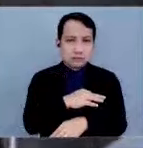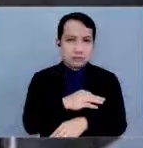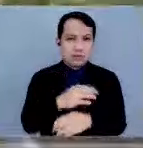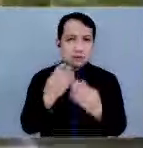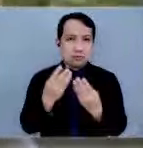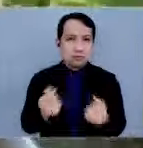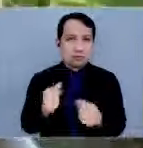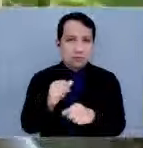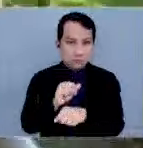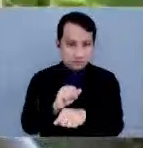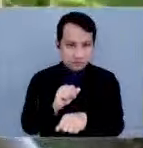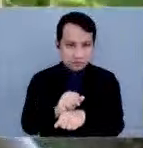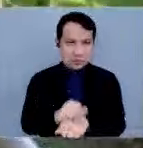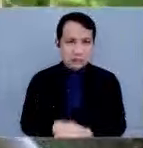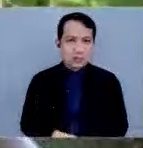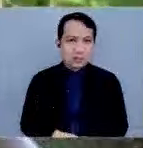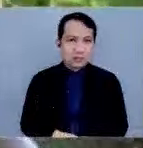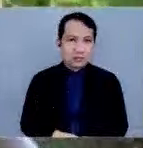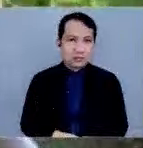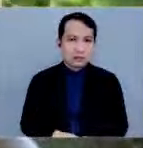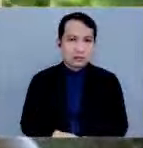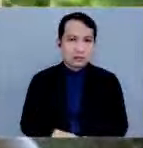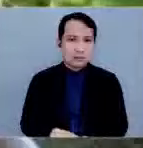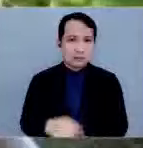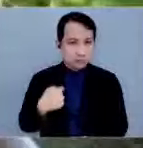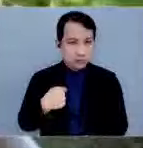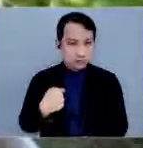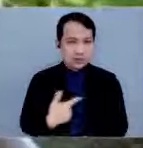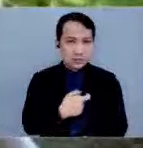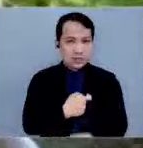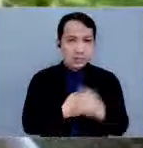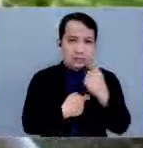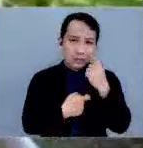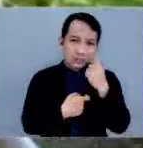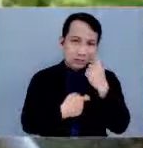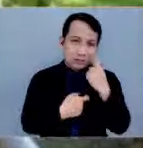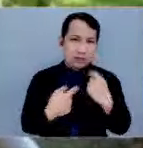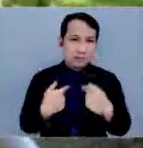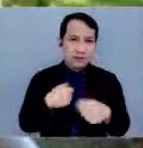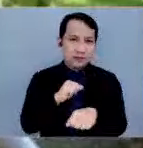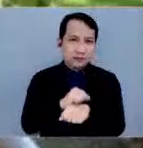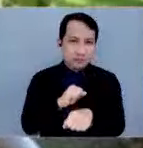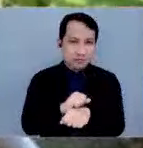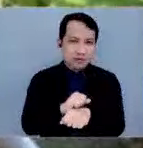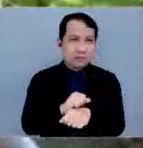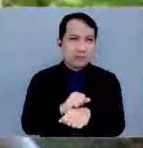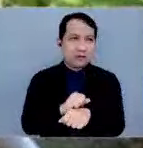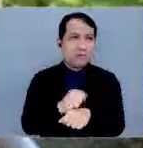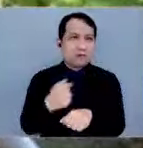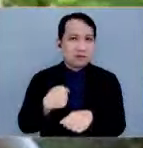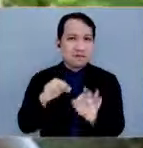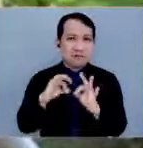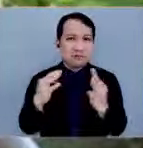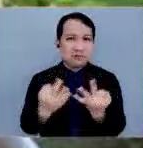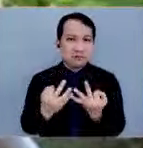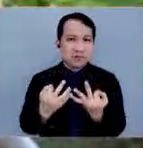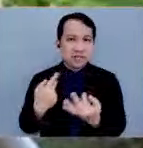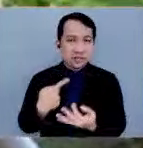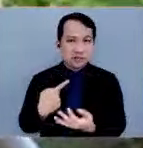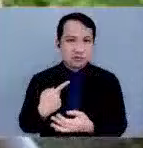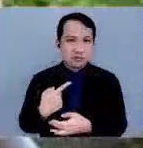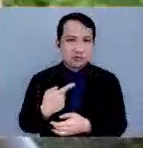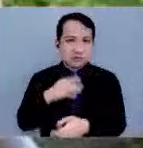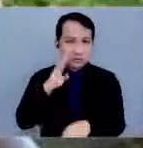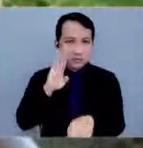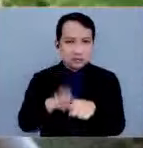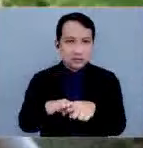trabaho. Para sa akin, ang sakit kasi may binubuhay akong dalawang anak. May kapatid akong pinapag-aaral